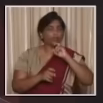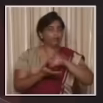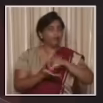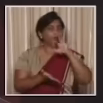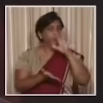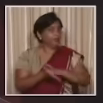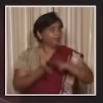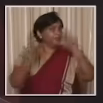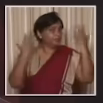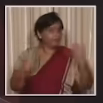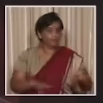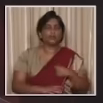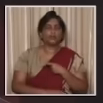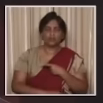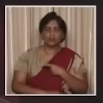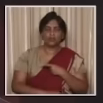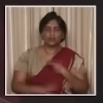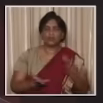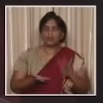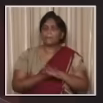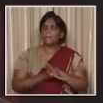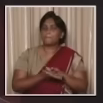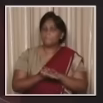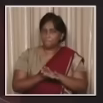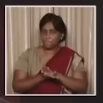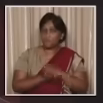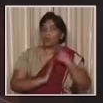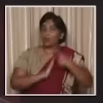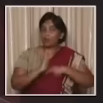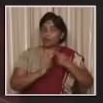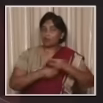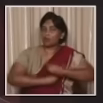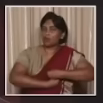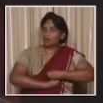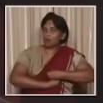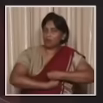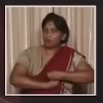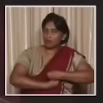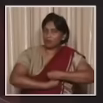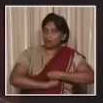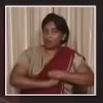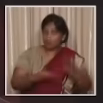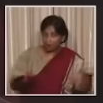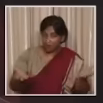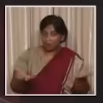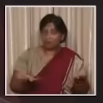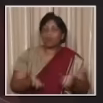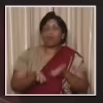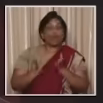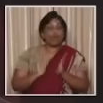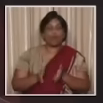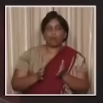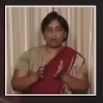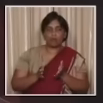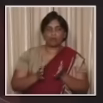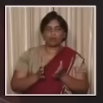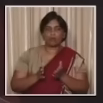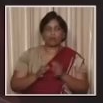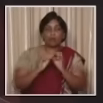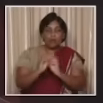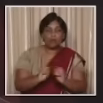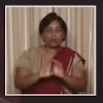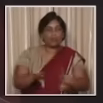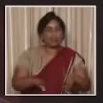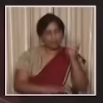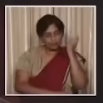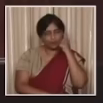ශ්‍රේෂ්ඨාධිකරණයෙන් තීන්දුවක් දීලා තියෙනවා. ඉතින් පැහැදිලිව රට මේ විනාශ මුඛයේ කරා ගෙනාවේ කවුද කියන එක පෙර පාසල් දරුවන්